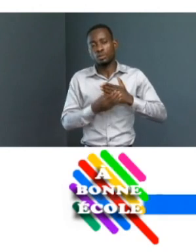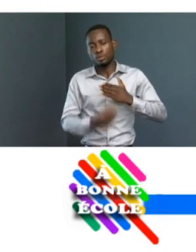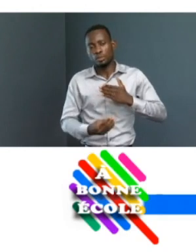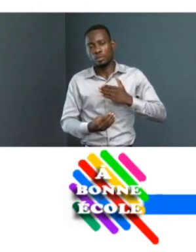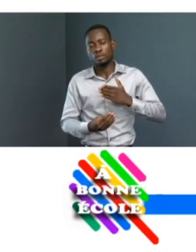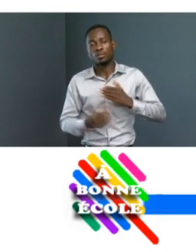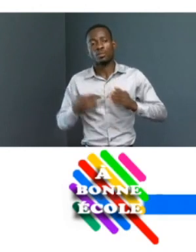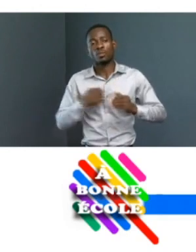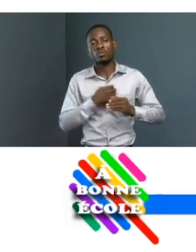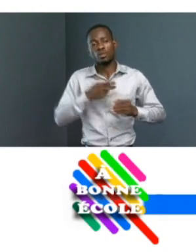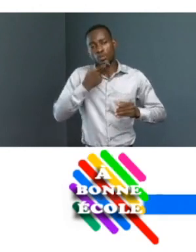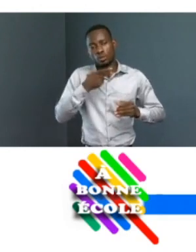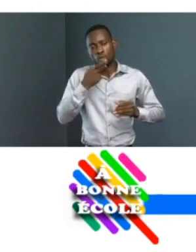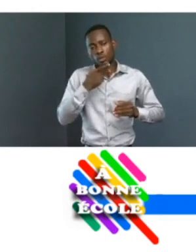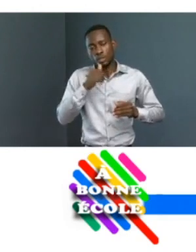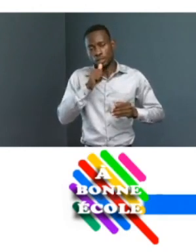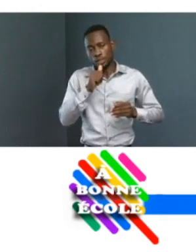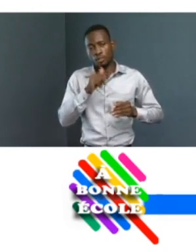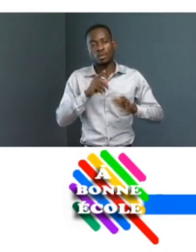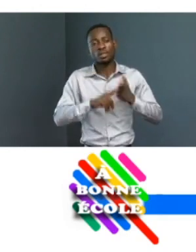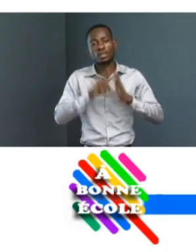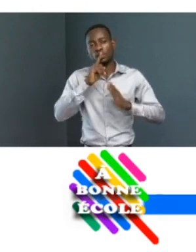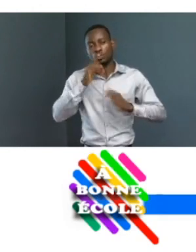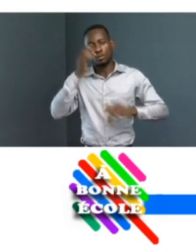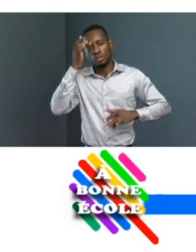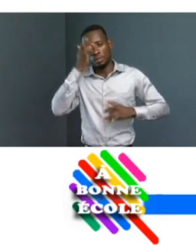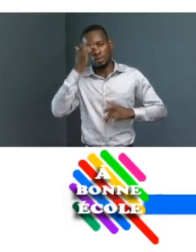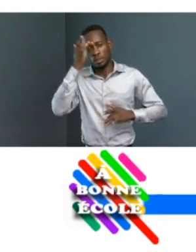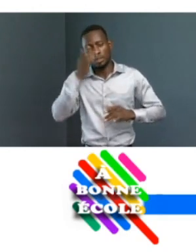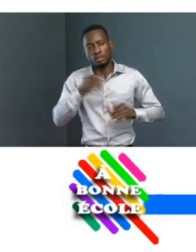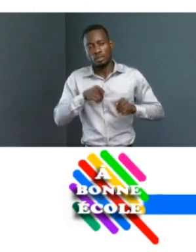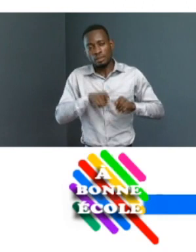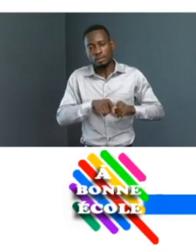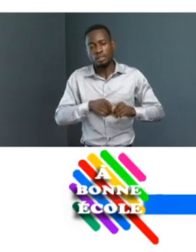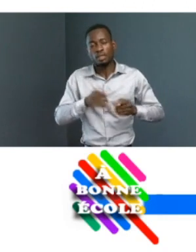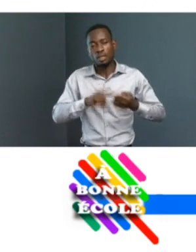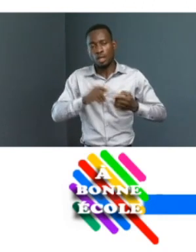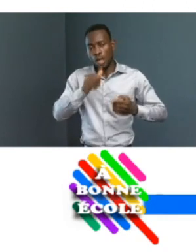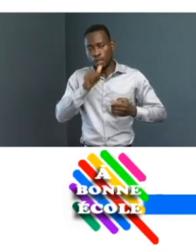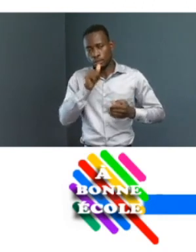parler des aliments. Alors, quelles sont les maladies liées à l'alimentation?